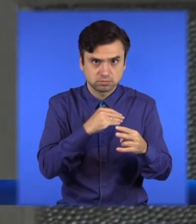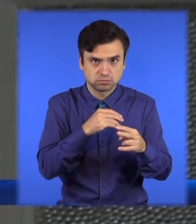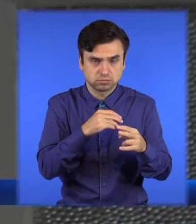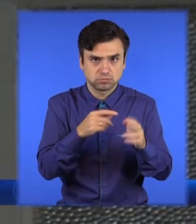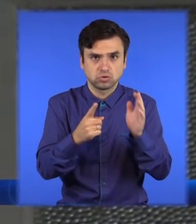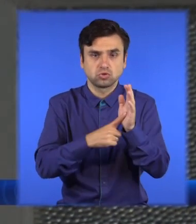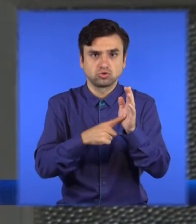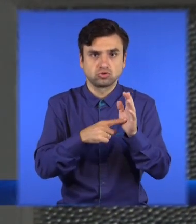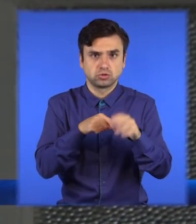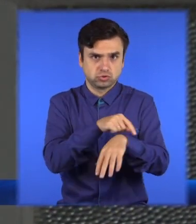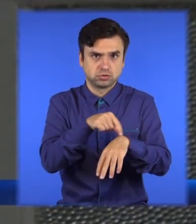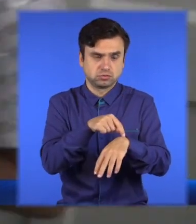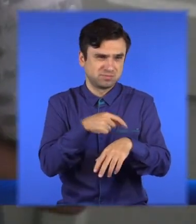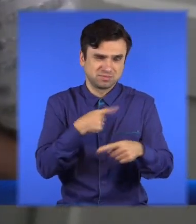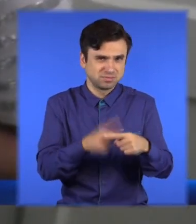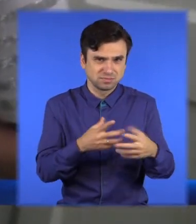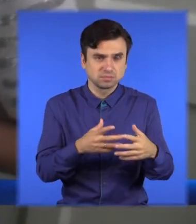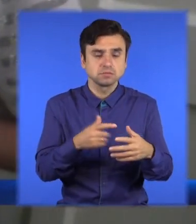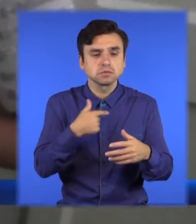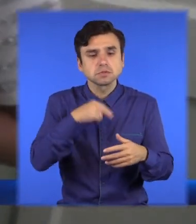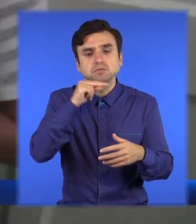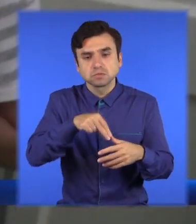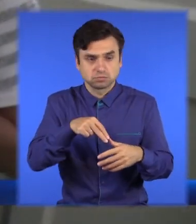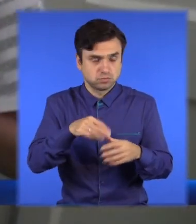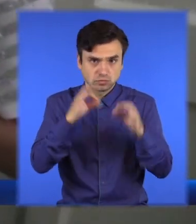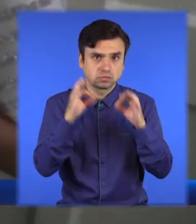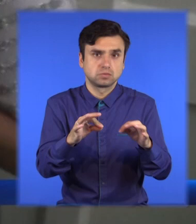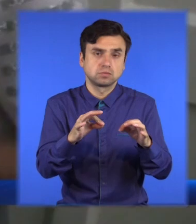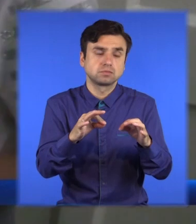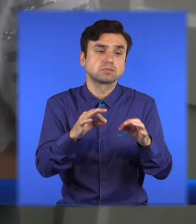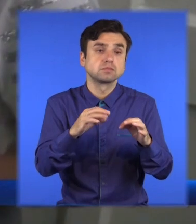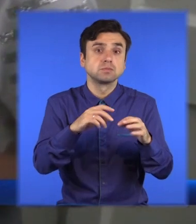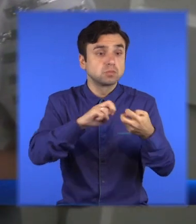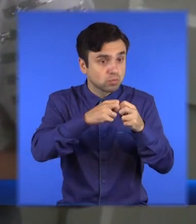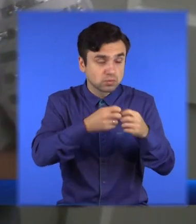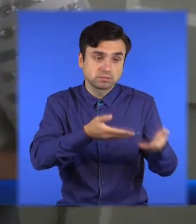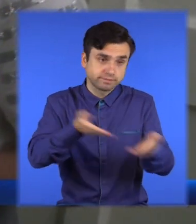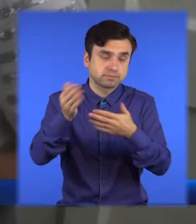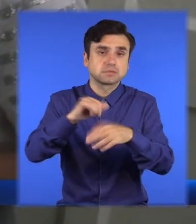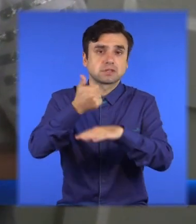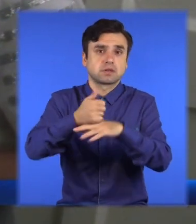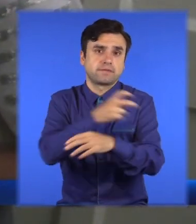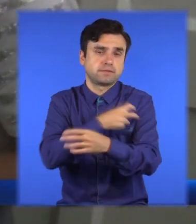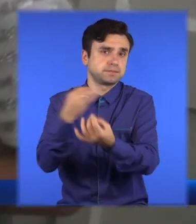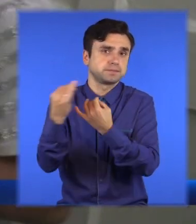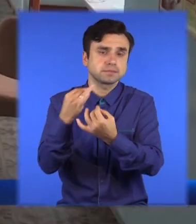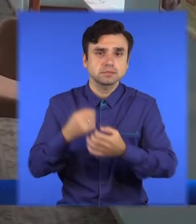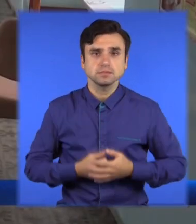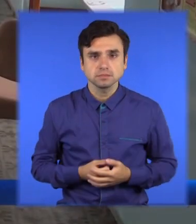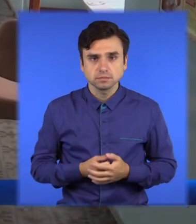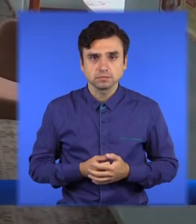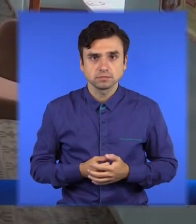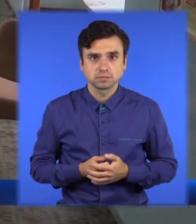произойти страшное? Я своей вины не вижу ни на одну йоту. Поэтому, пожалуйста, все вопросы к вам